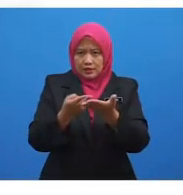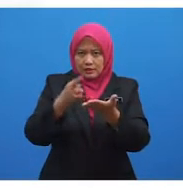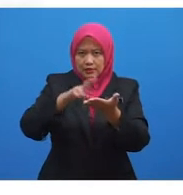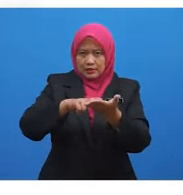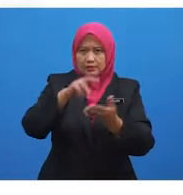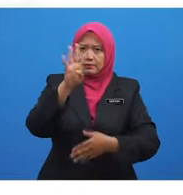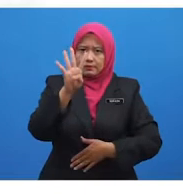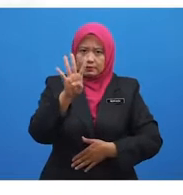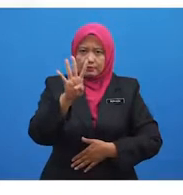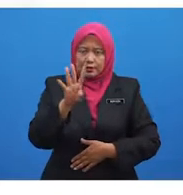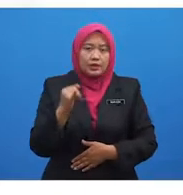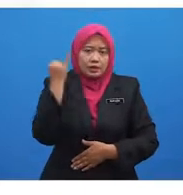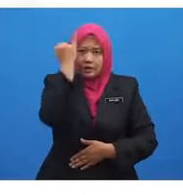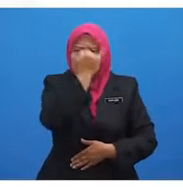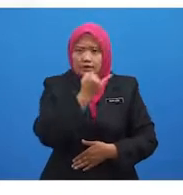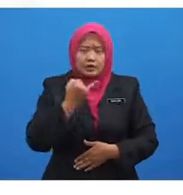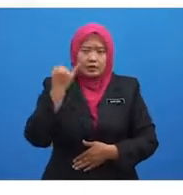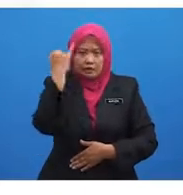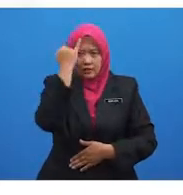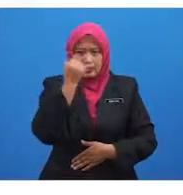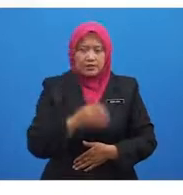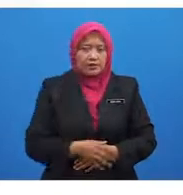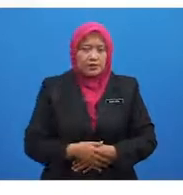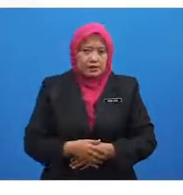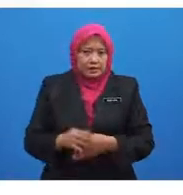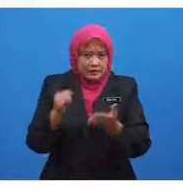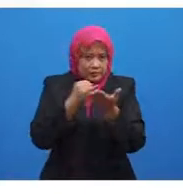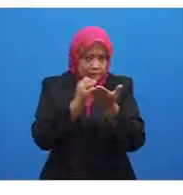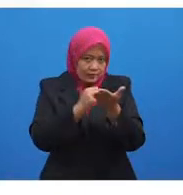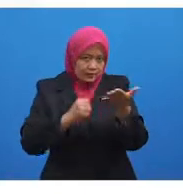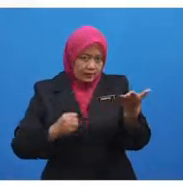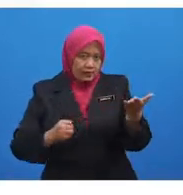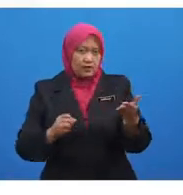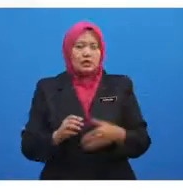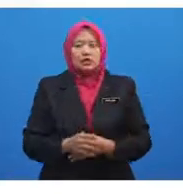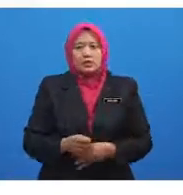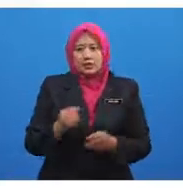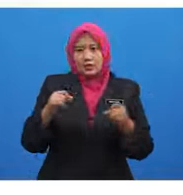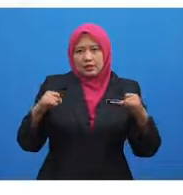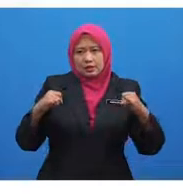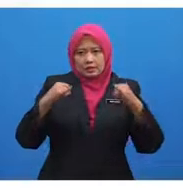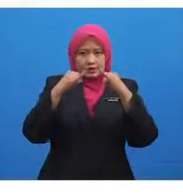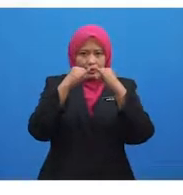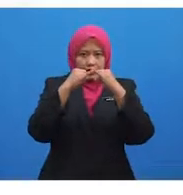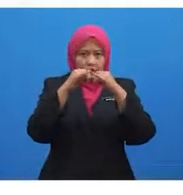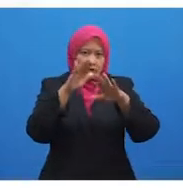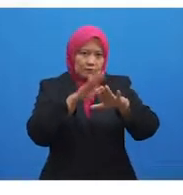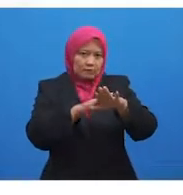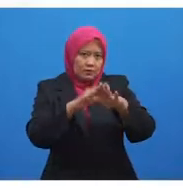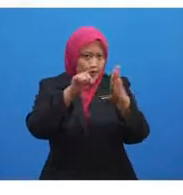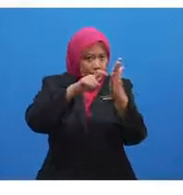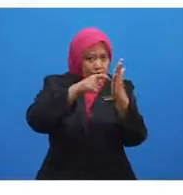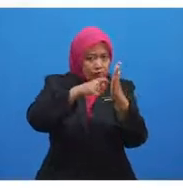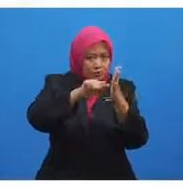dalam rangkap keempat pula digambarkan keindahan seni bina istana tersebut terletak pada ukiran